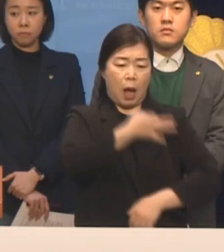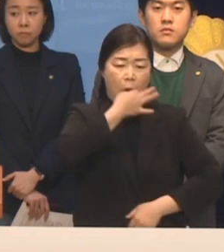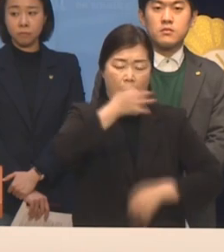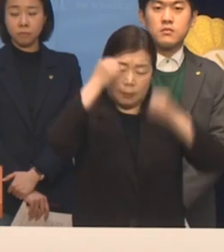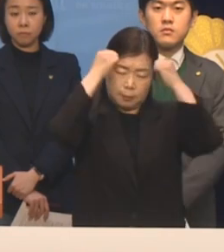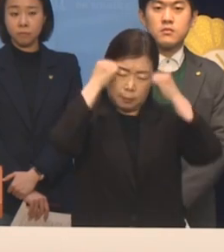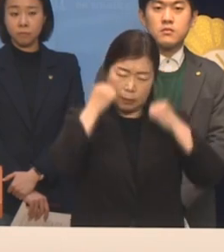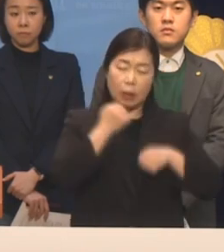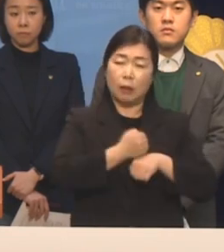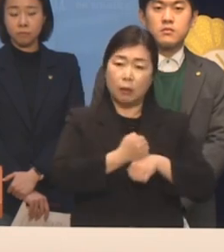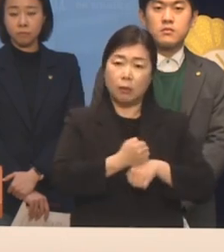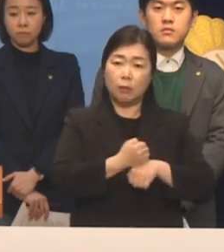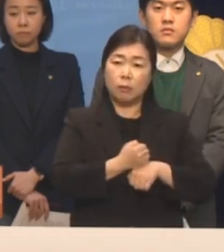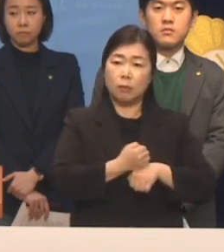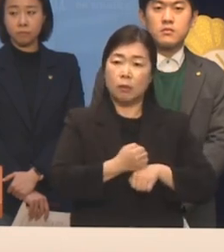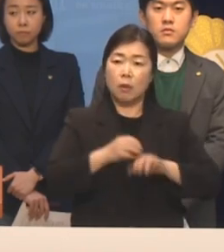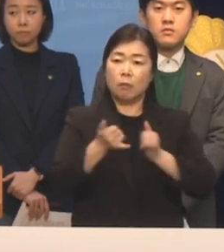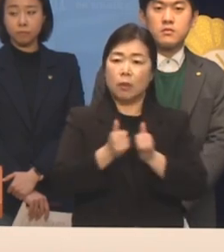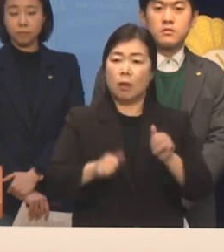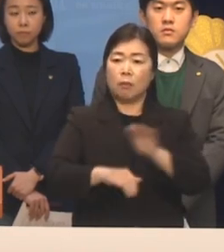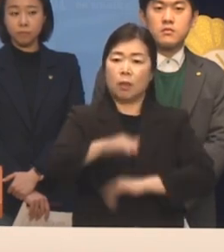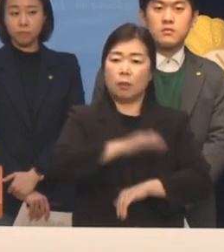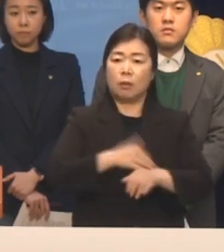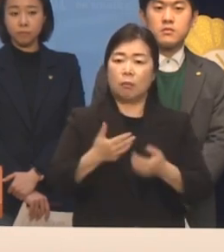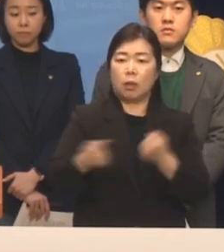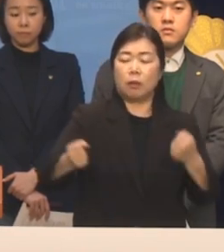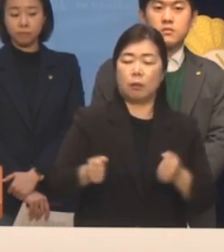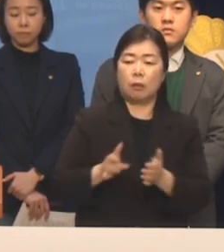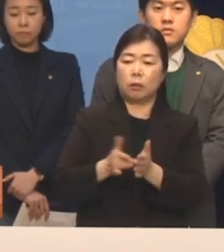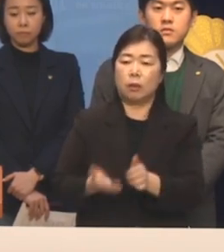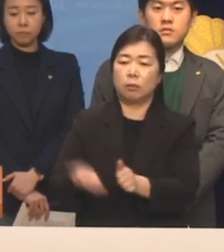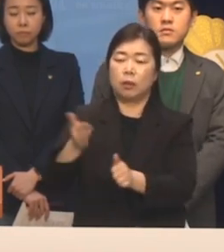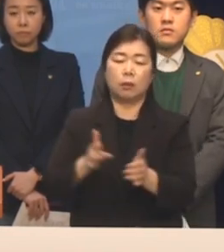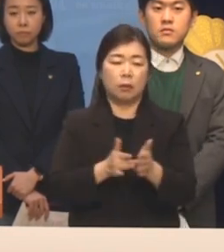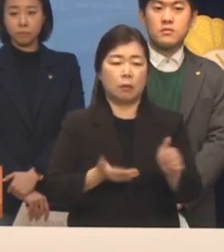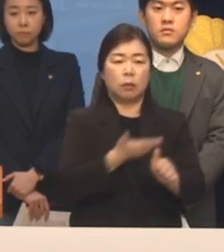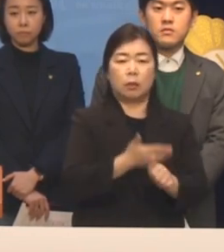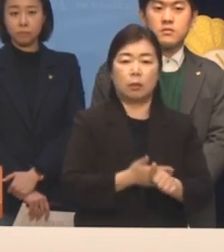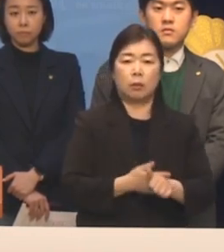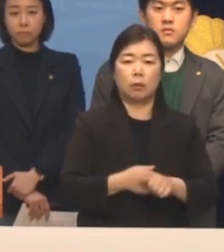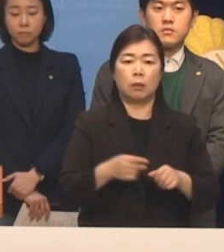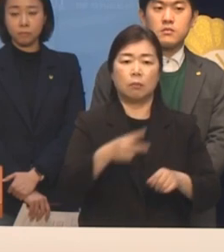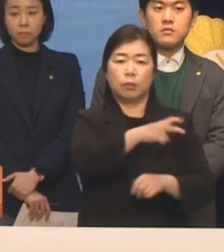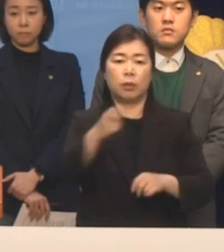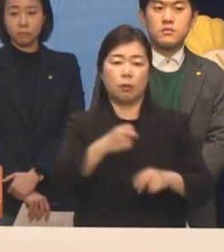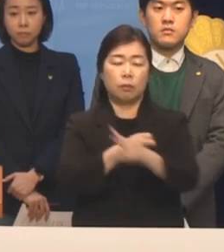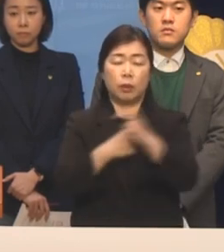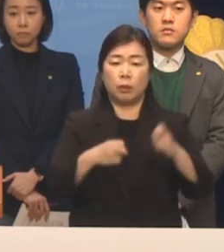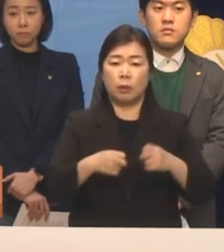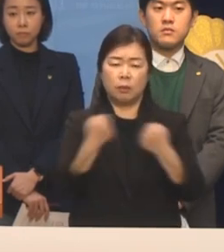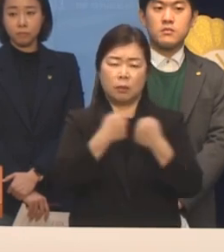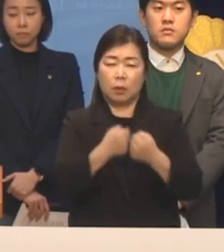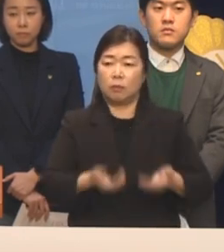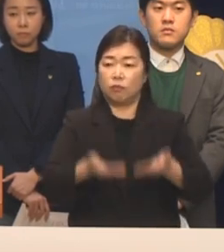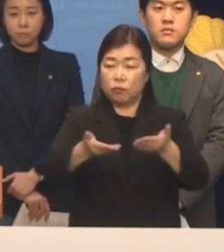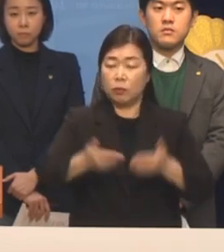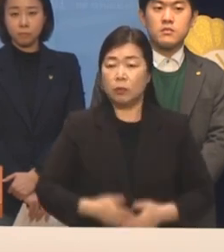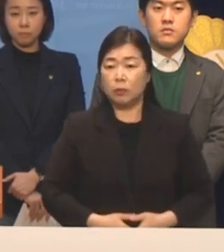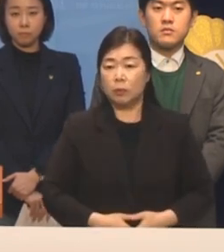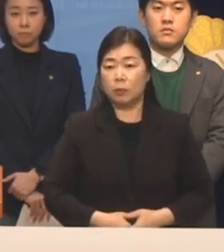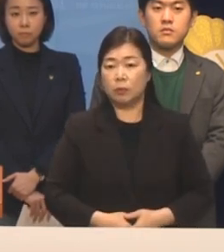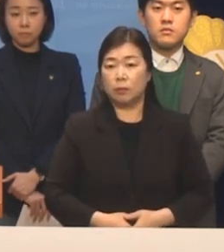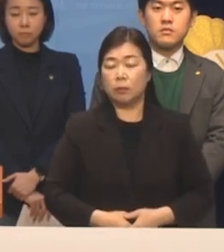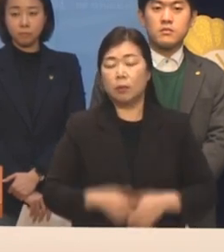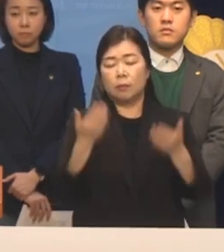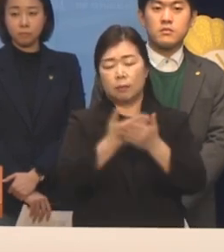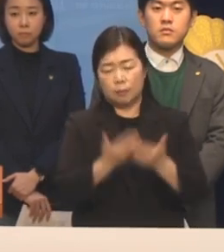않으려고 국민들을 편갈라 서로 미워하고 혐오하고 싸우게 만들어 이 나라를 퇴보시키고 있는